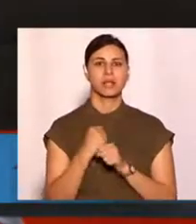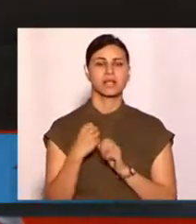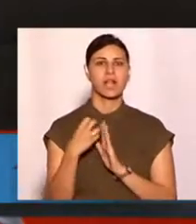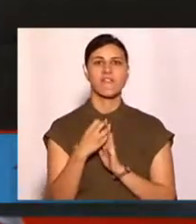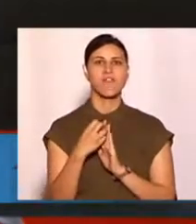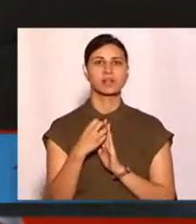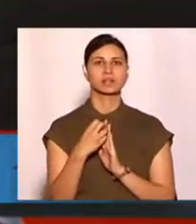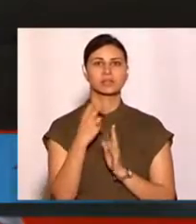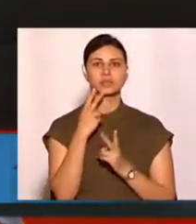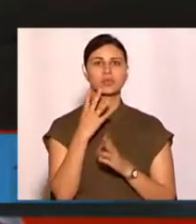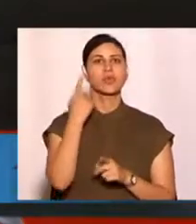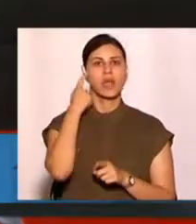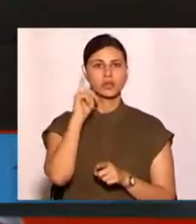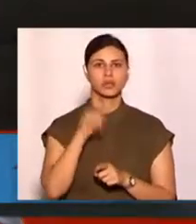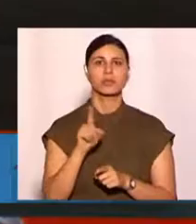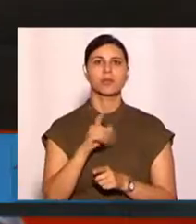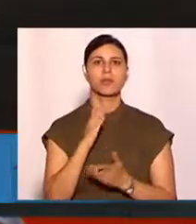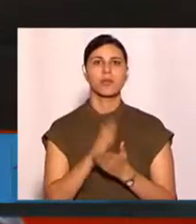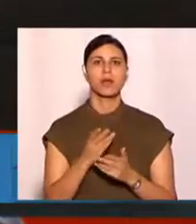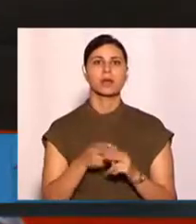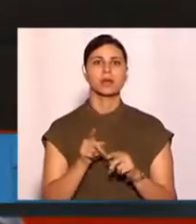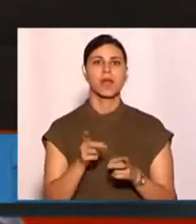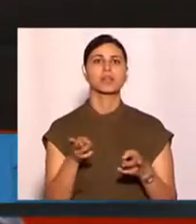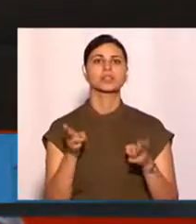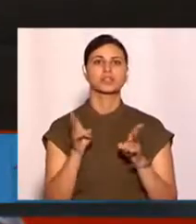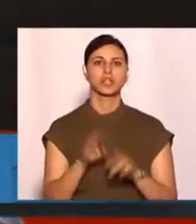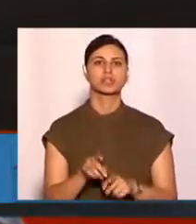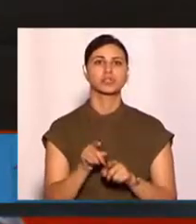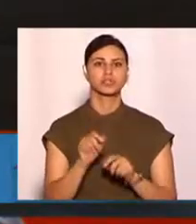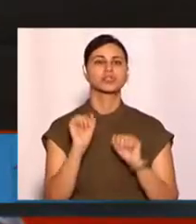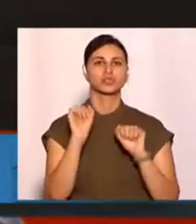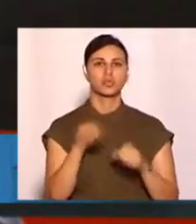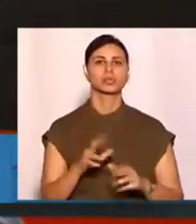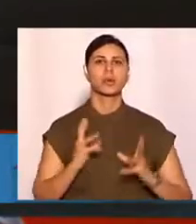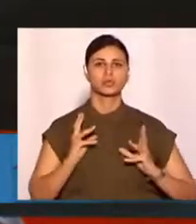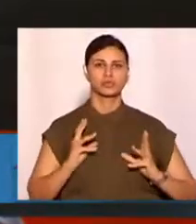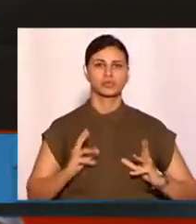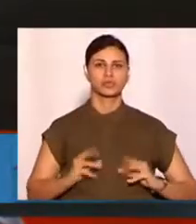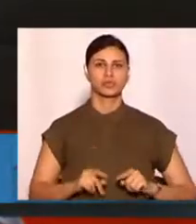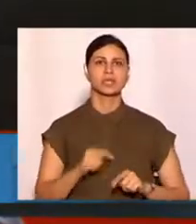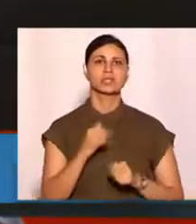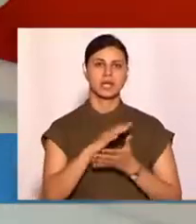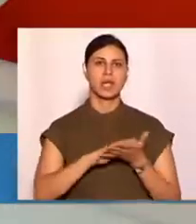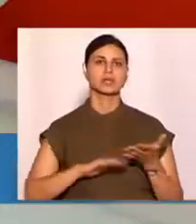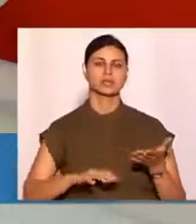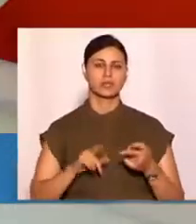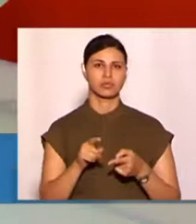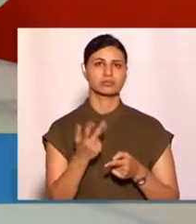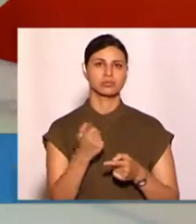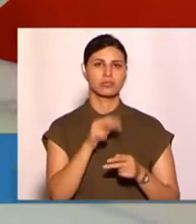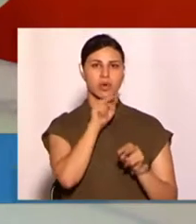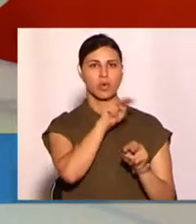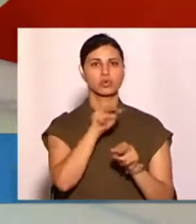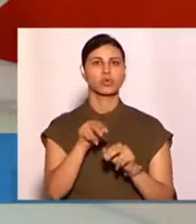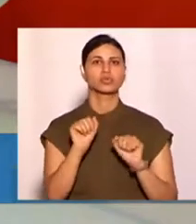რომელიც ეწოდინება, რომ არის ამ სადინარში ჩარჩენილი კაფსულა, შეუძლია რომ შვიდაც აი ამ კაფსულით გაგრძელოს ხოლმე. ბოლოს